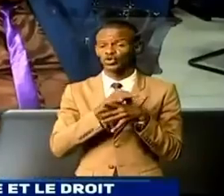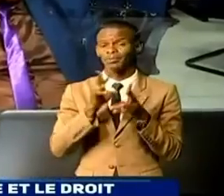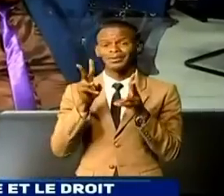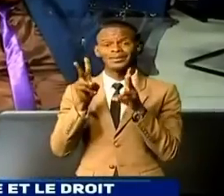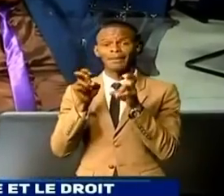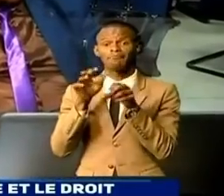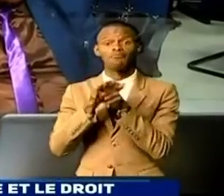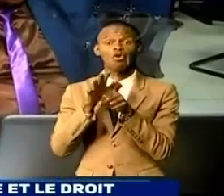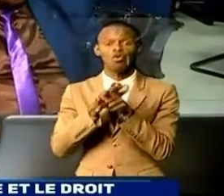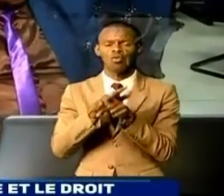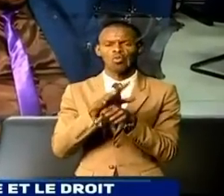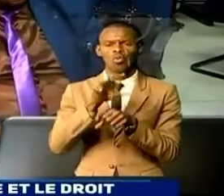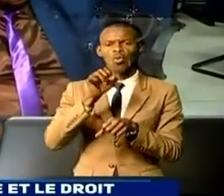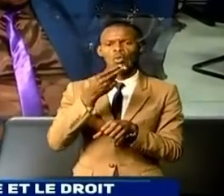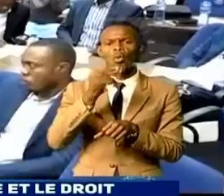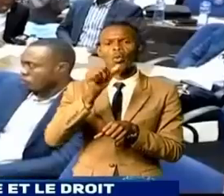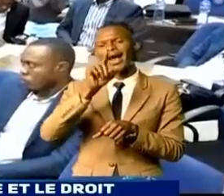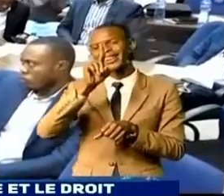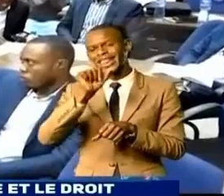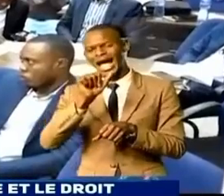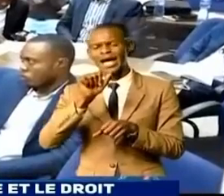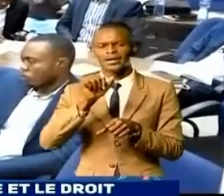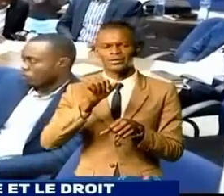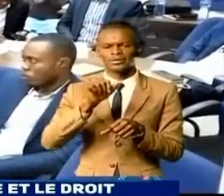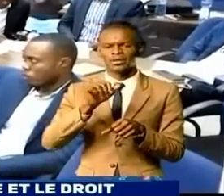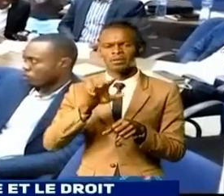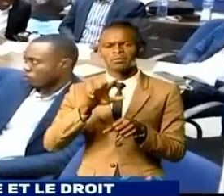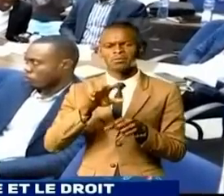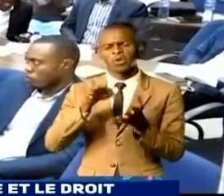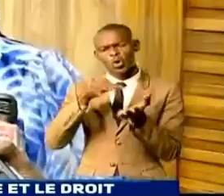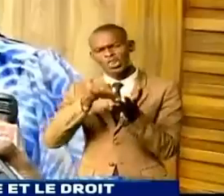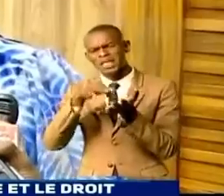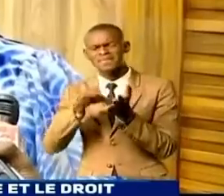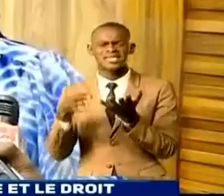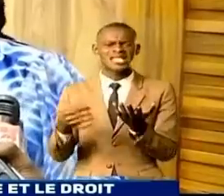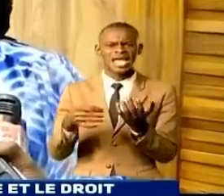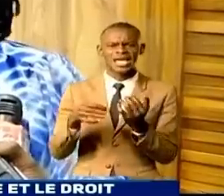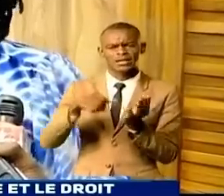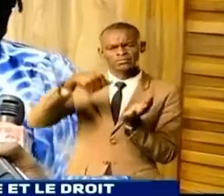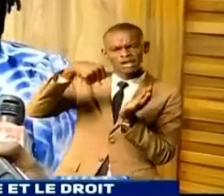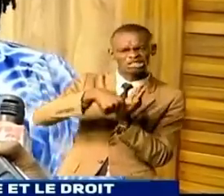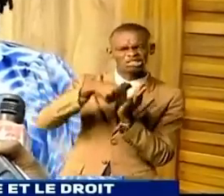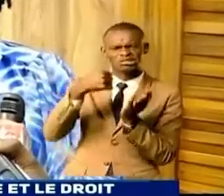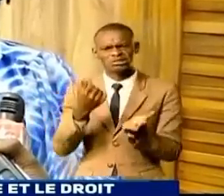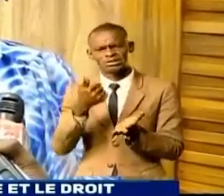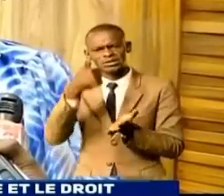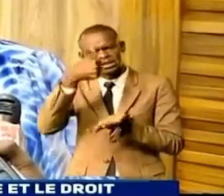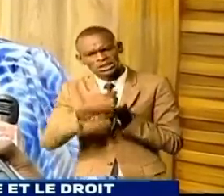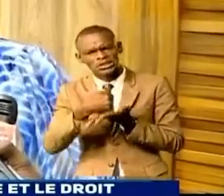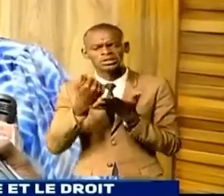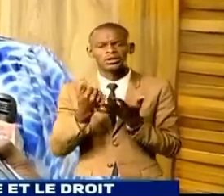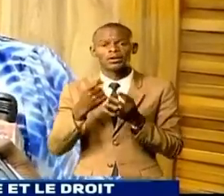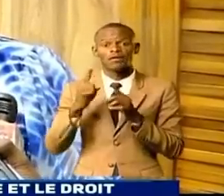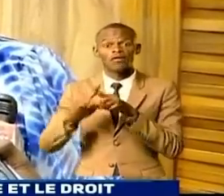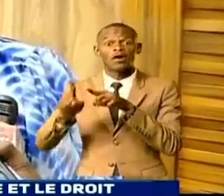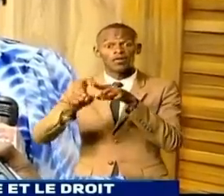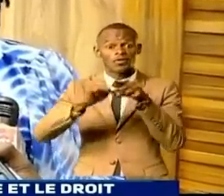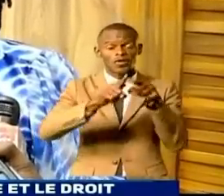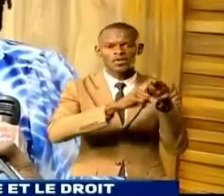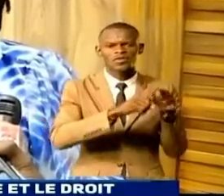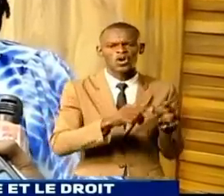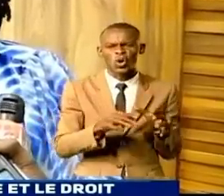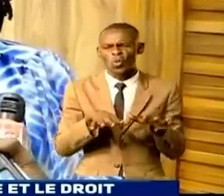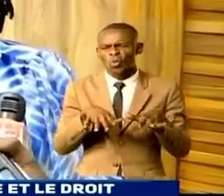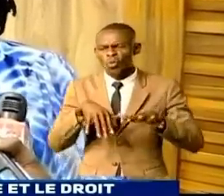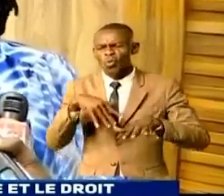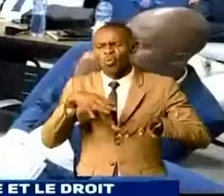aussi sur la sous-traitance. C'est des questions que nos cadres se posent dans les bureaux. Ils ont besoin d'avoir des réponses qui sortent des